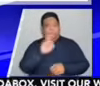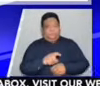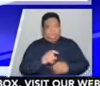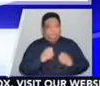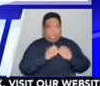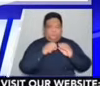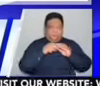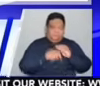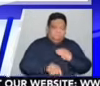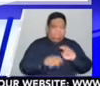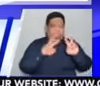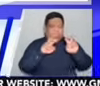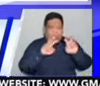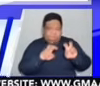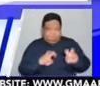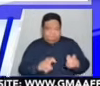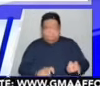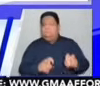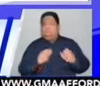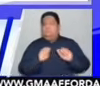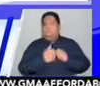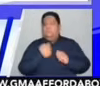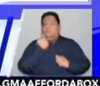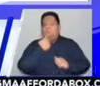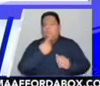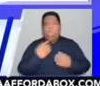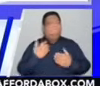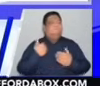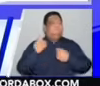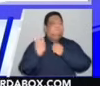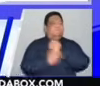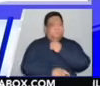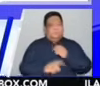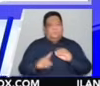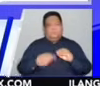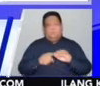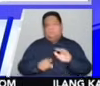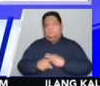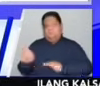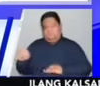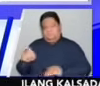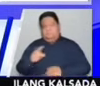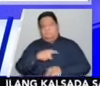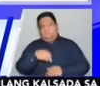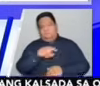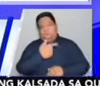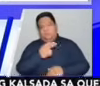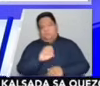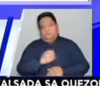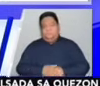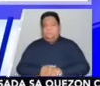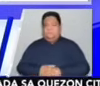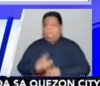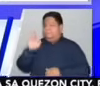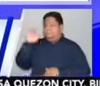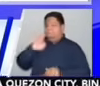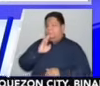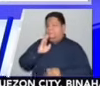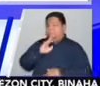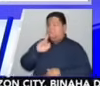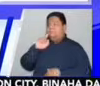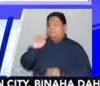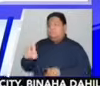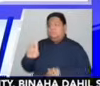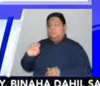para may mapanagot sa pagpuslit ni nago DOJ I was just with the secretary he almost finished with a very thorough